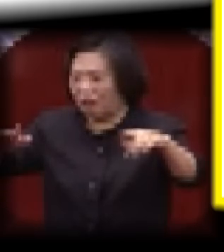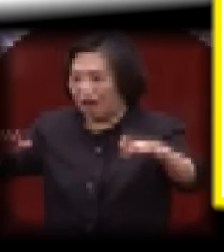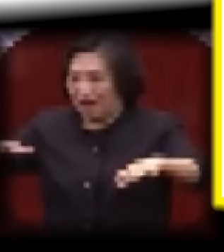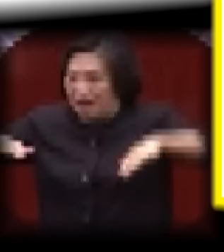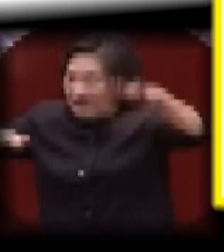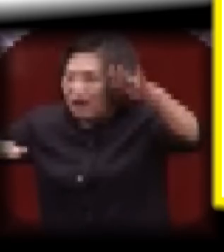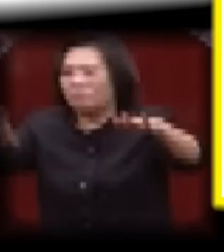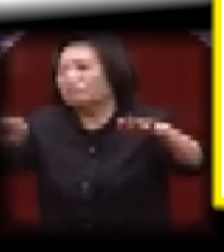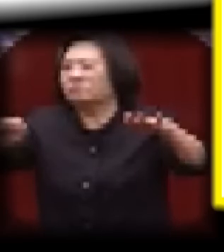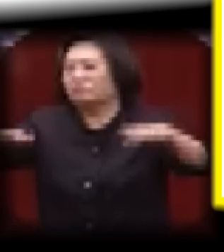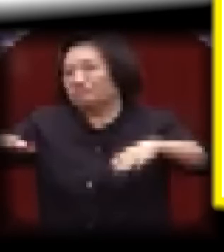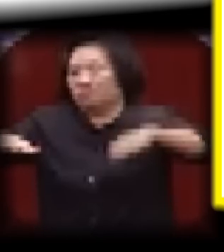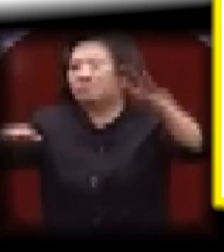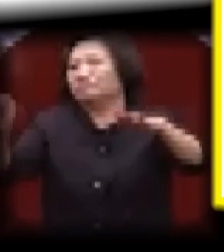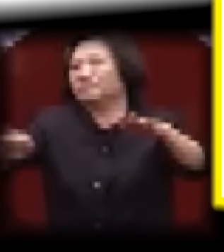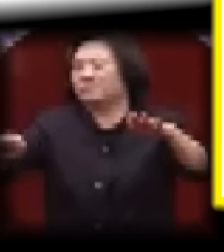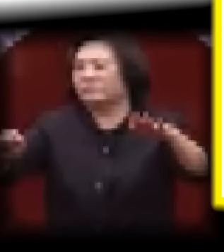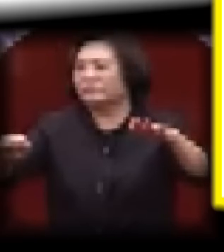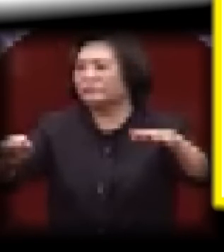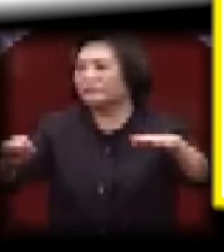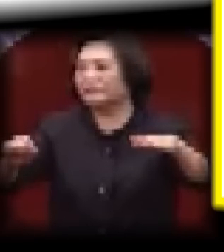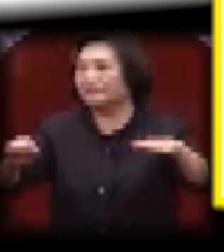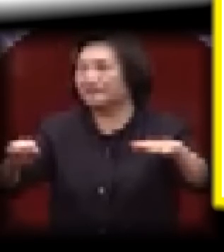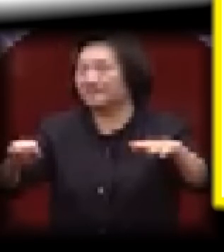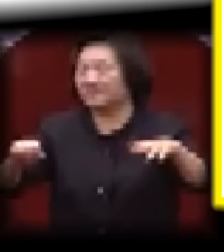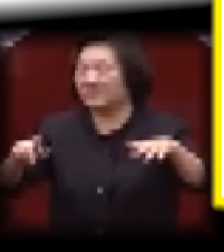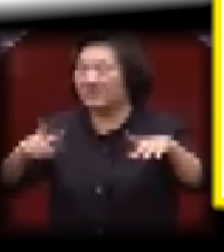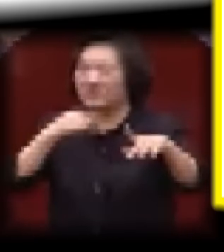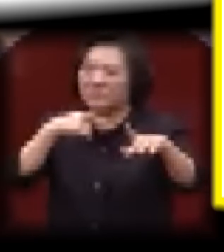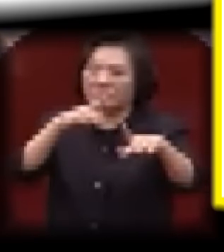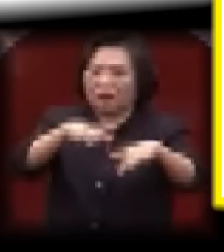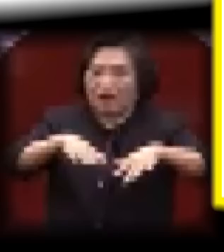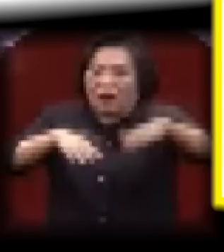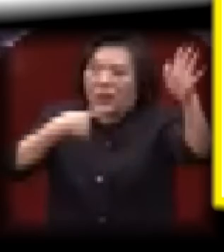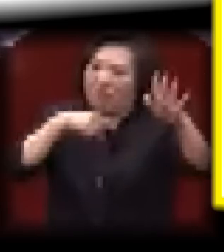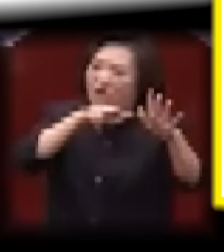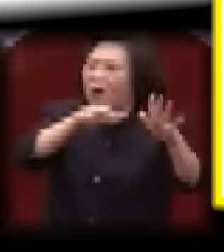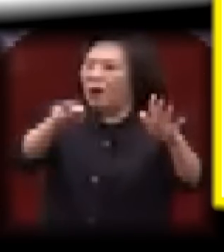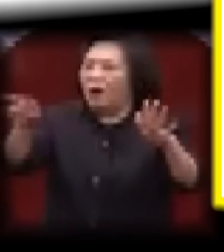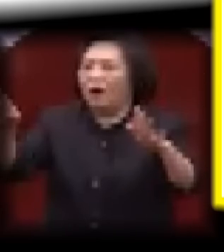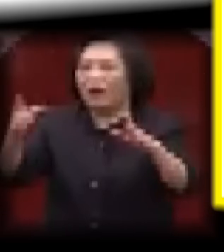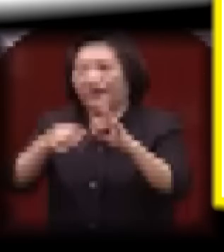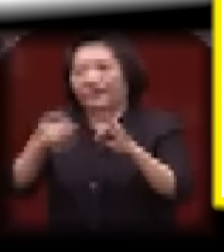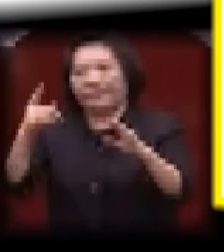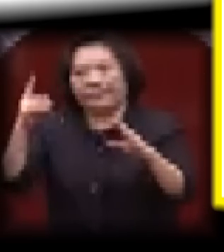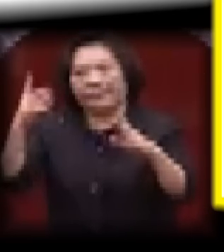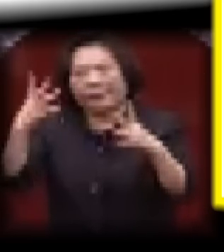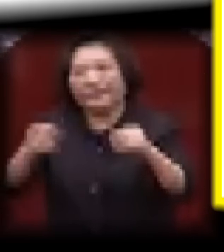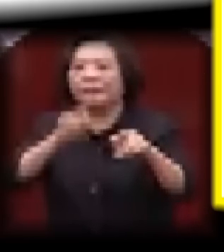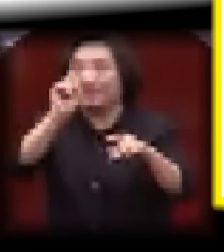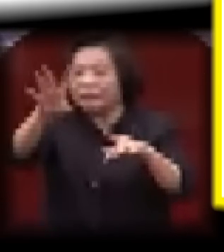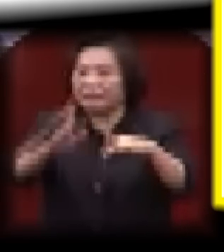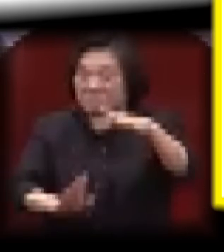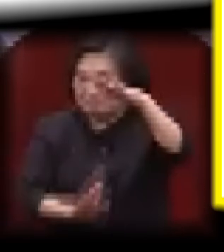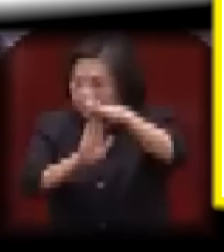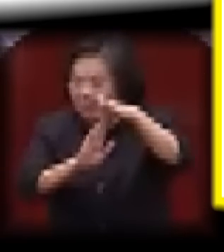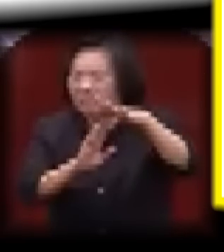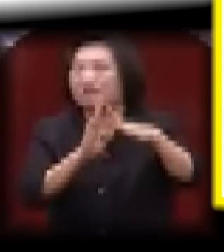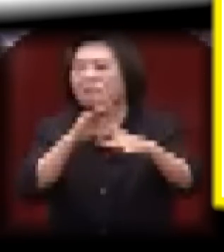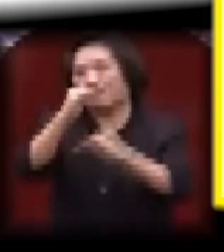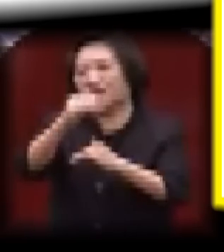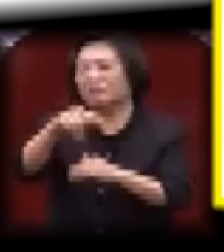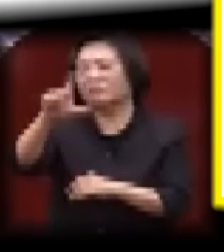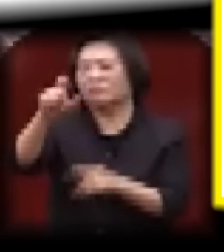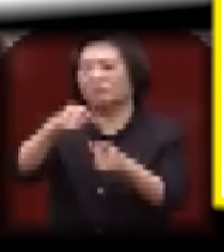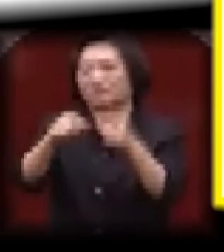念高高的，不是这样，它是有因为那个视角的问题，你知道所以要求是它的限高是60公尺。